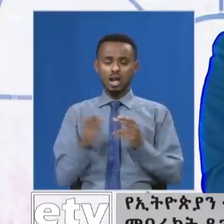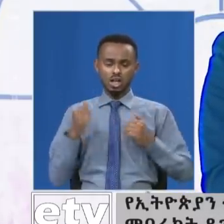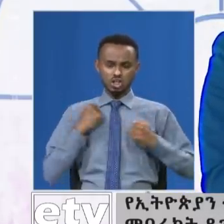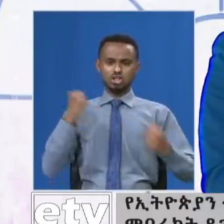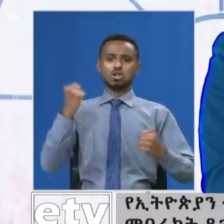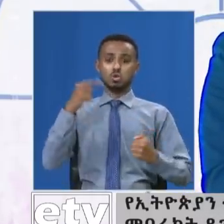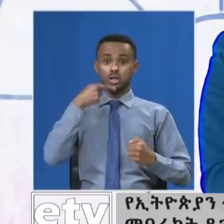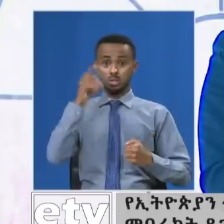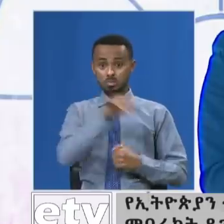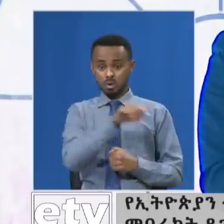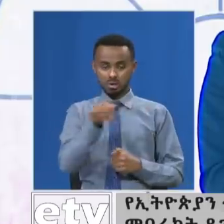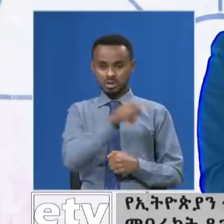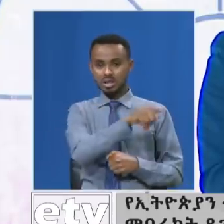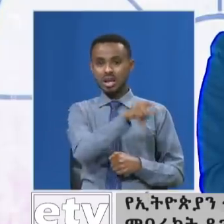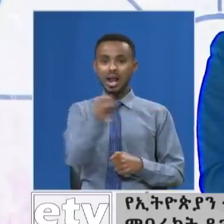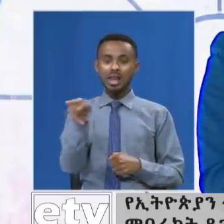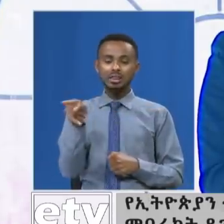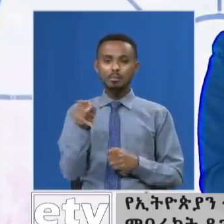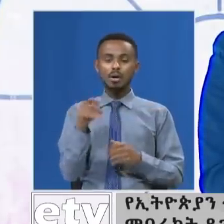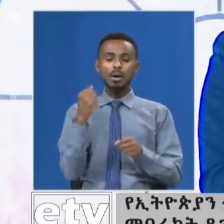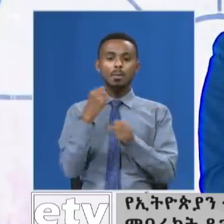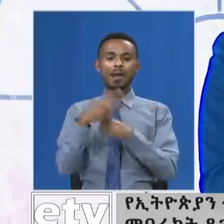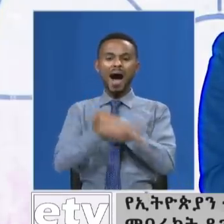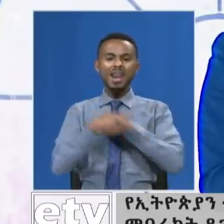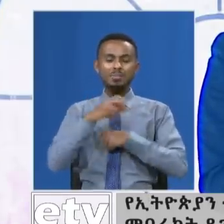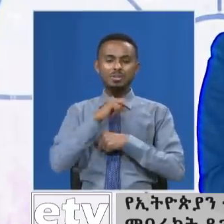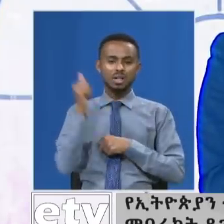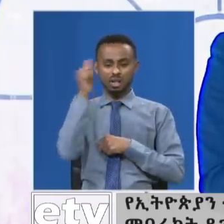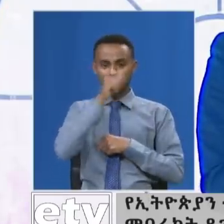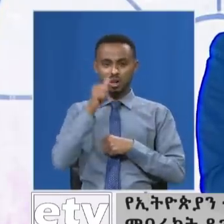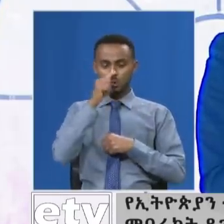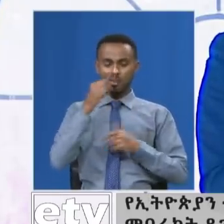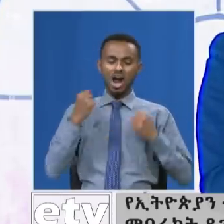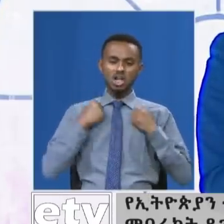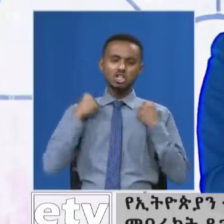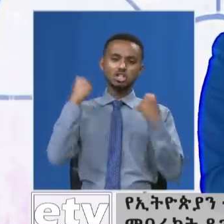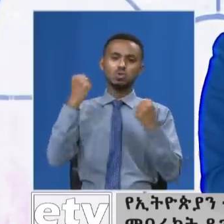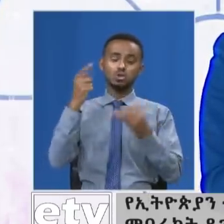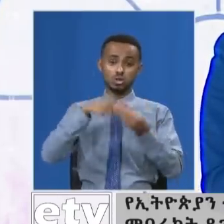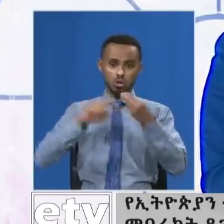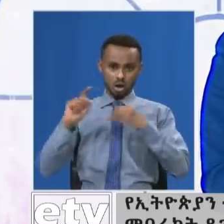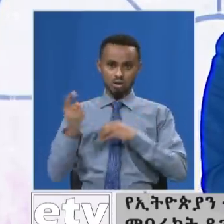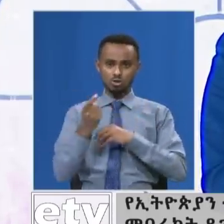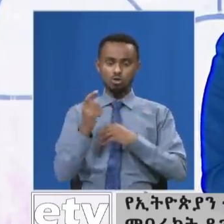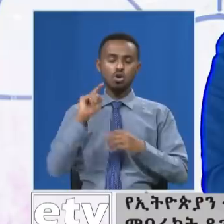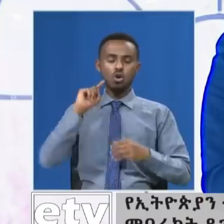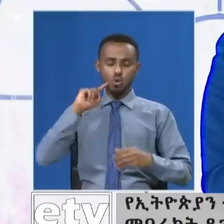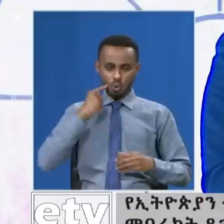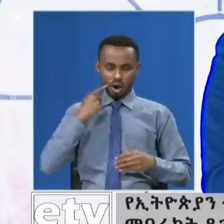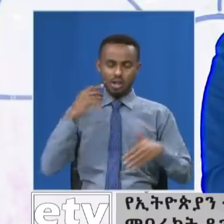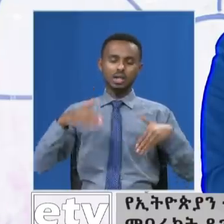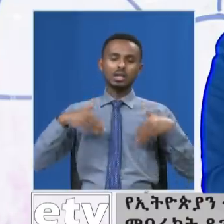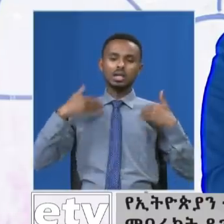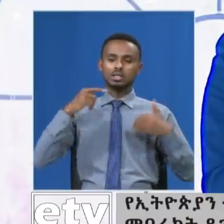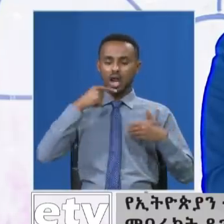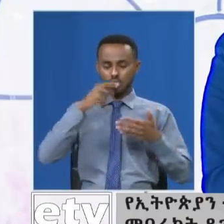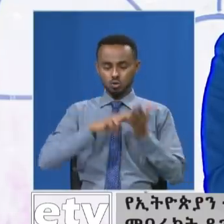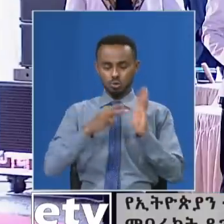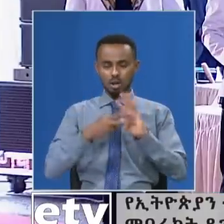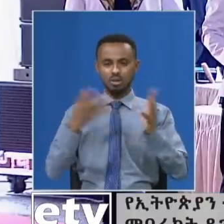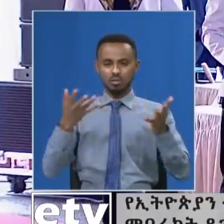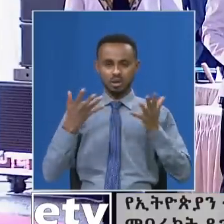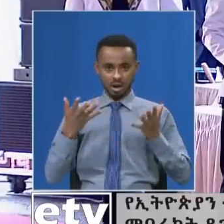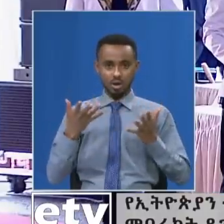ጀግኖች እንደሚባሉት እናንተም ባለመስረቅ የኢትዮጵያ ጀግኖች ሆናችሁ እንኳን ደስ ያላችሁ ማለት